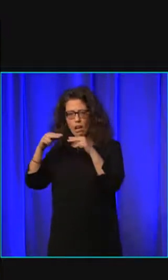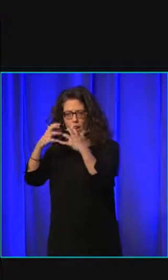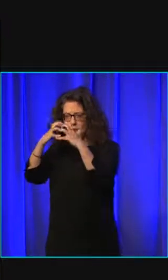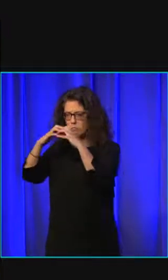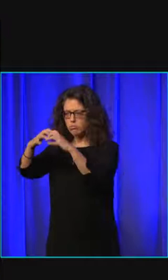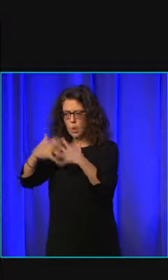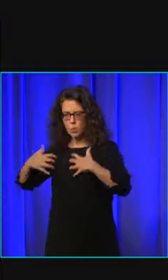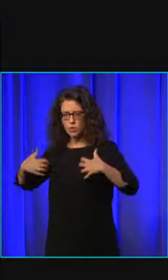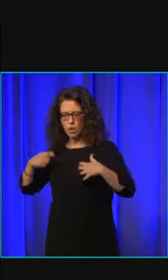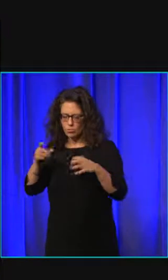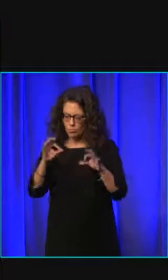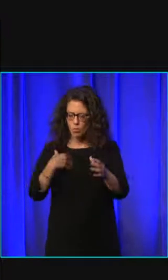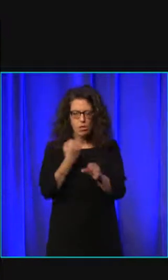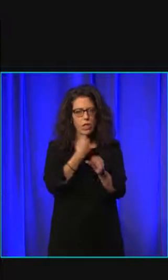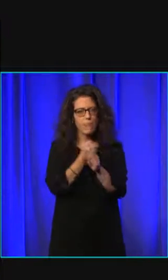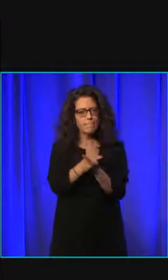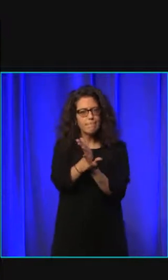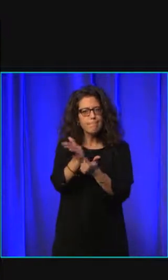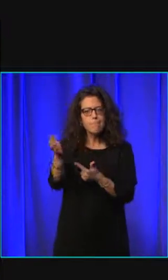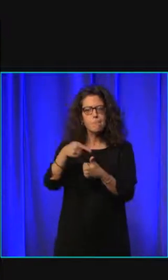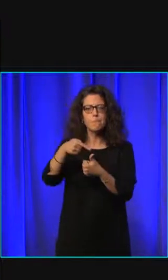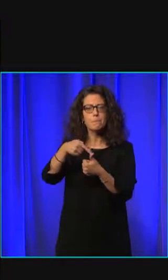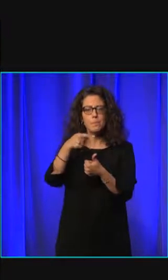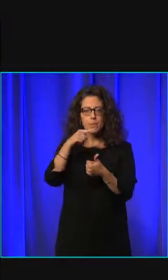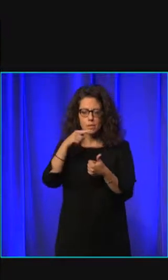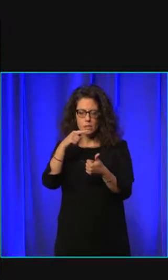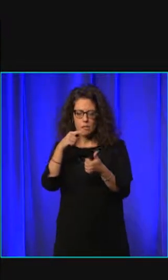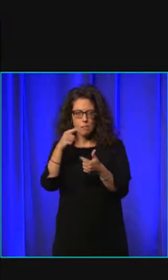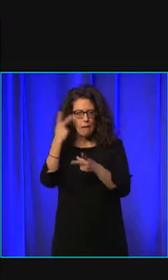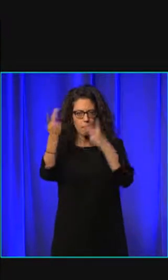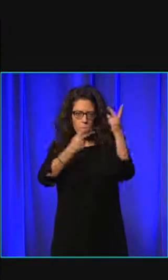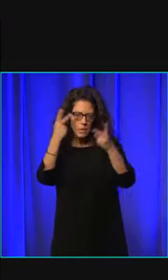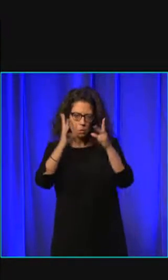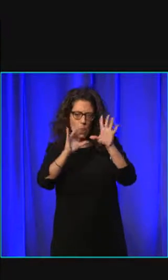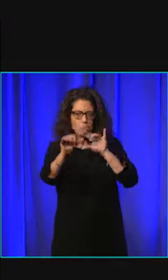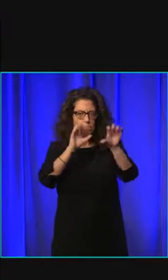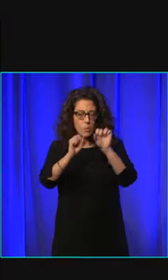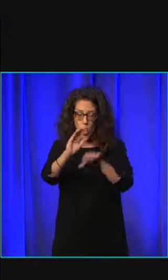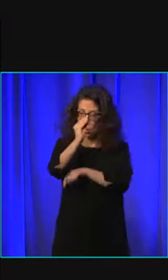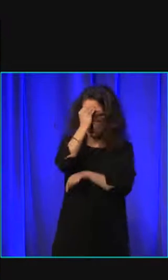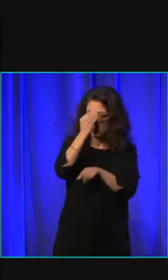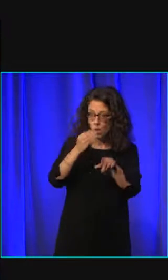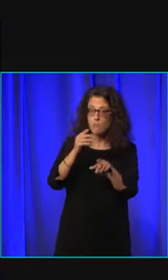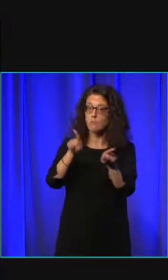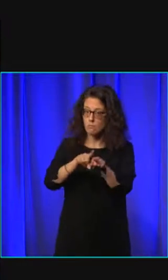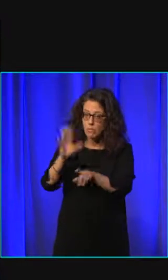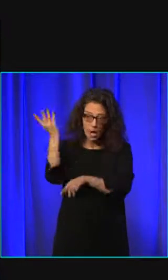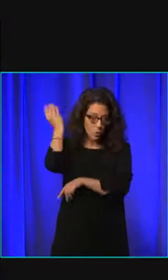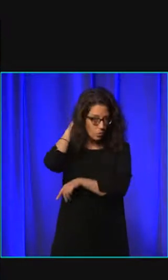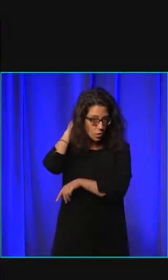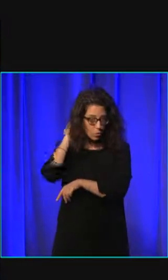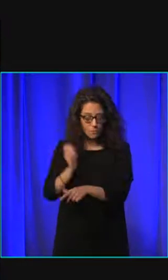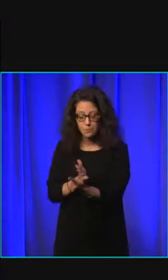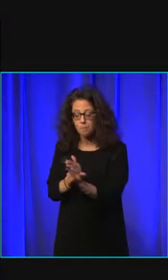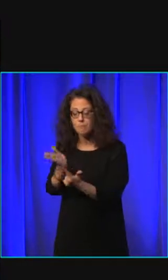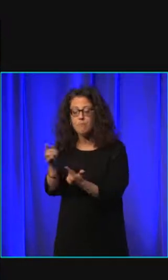s'articule autour de deux axes. Le premier axe, c'est la perception visuelle, consciente mais également inconsciente. Et le second